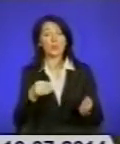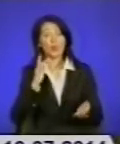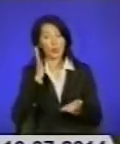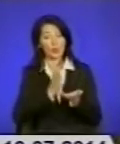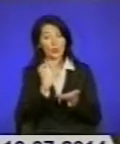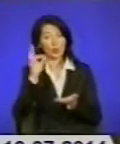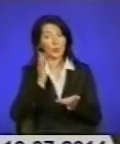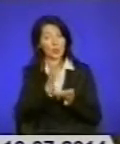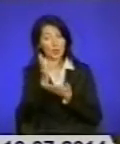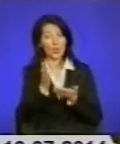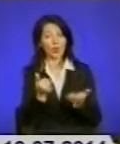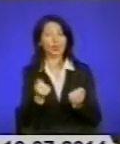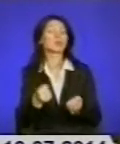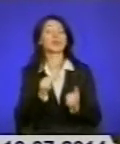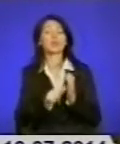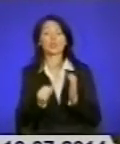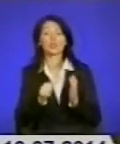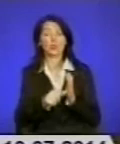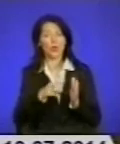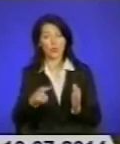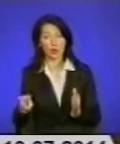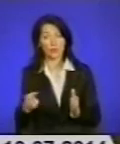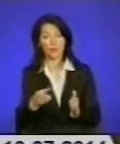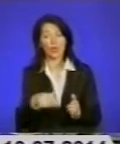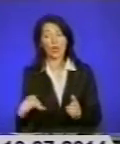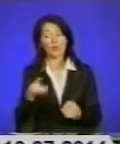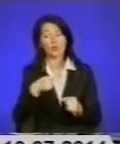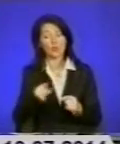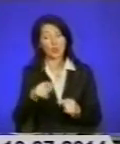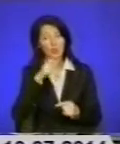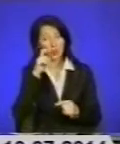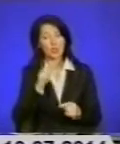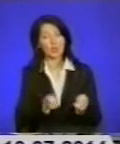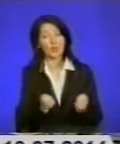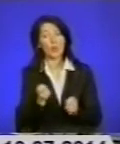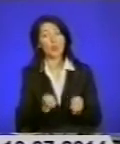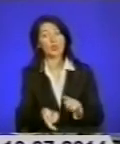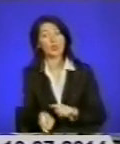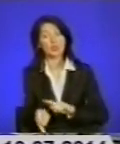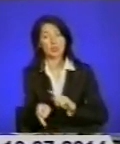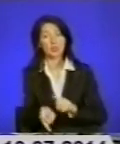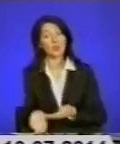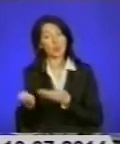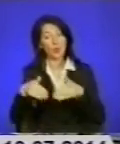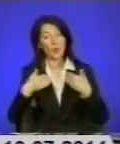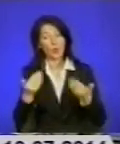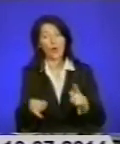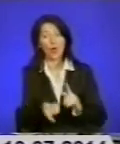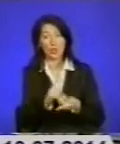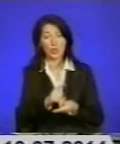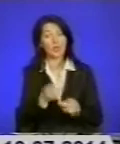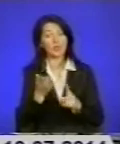для 30% населення. Усім іншим українцям уряд запропонував перейти на альтернативні види палива. Для початку –